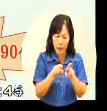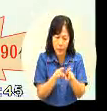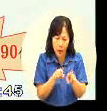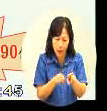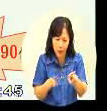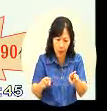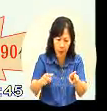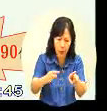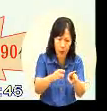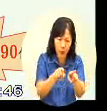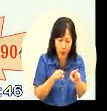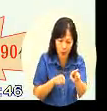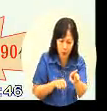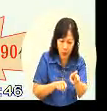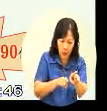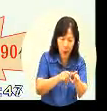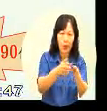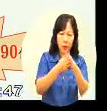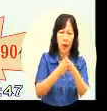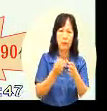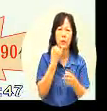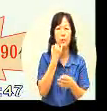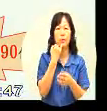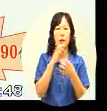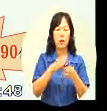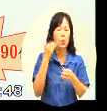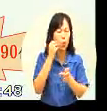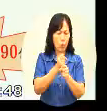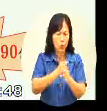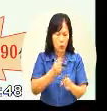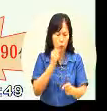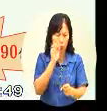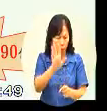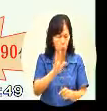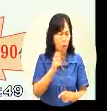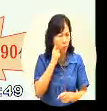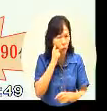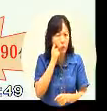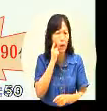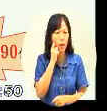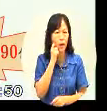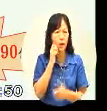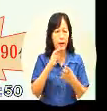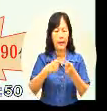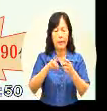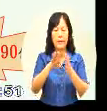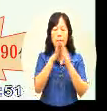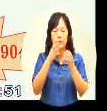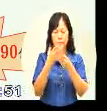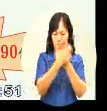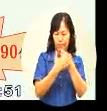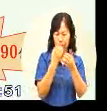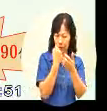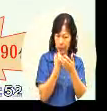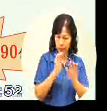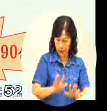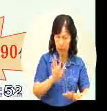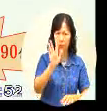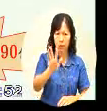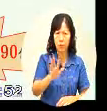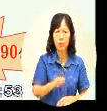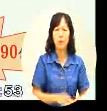近市价才对。但是如果执行上有困难，如果执行上有困难，那就是维持现状啊！你公